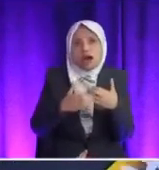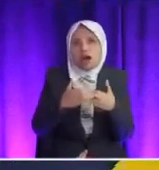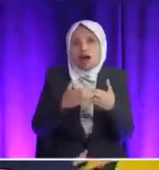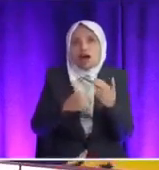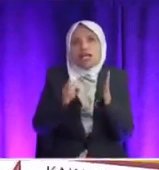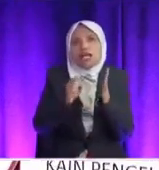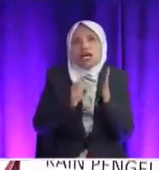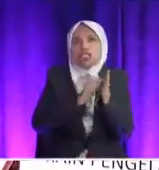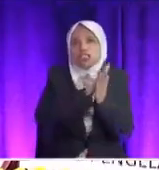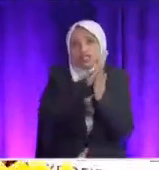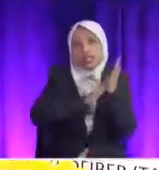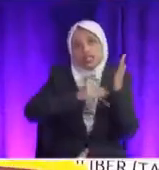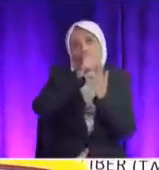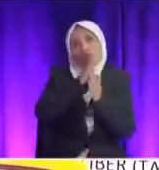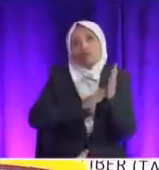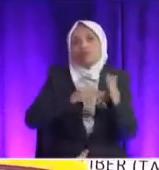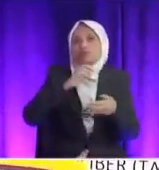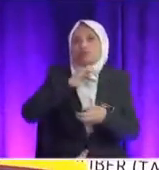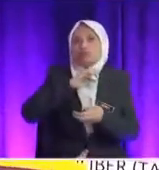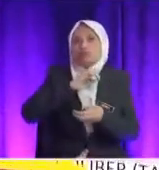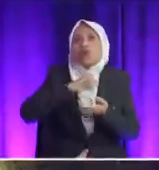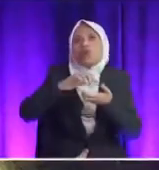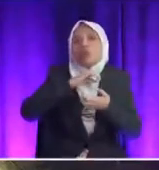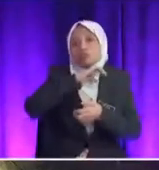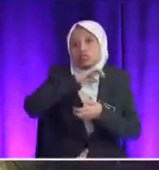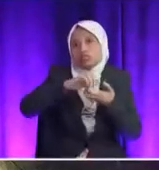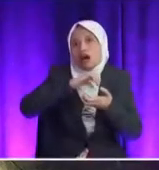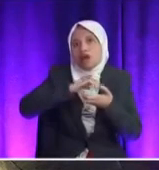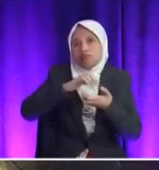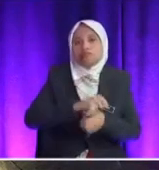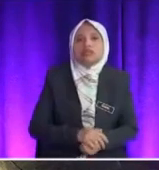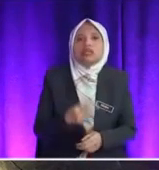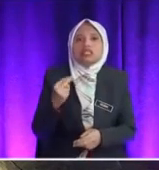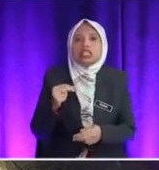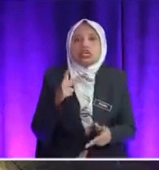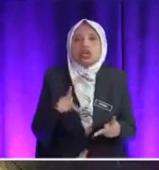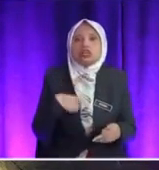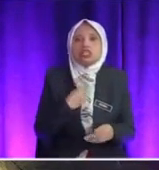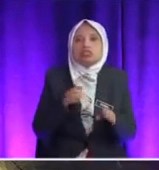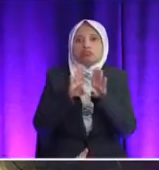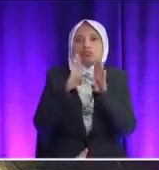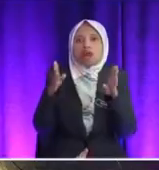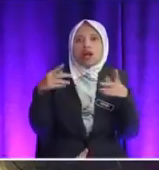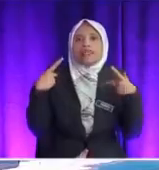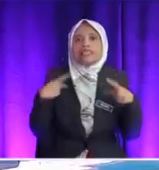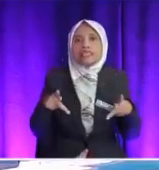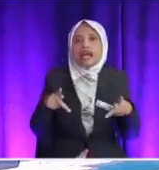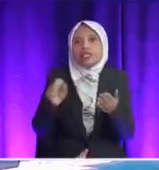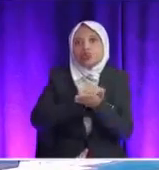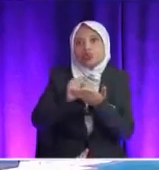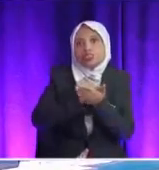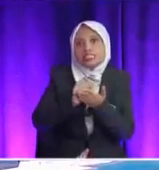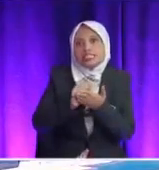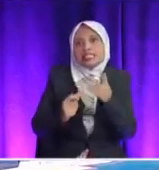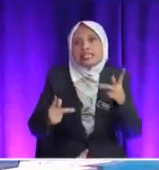habis-habis hah nanti kalau kita buka kedai sucrd pelanggan tidak masuk lagi